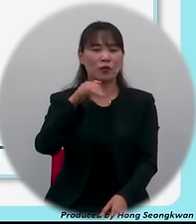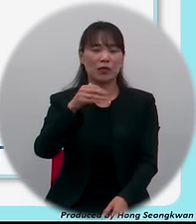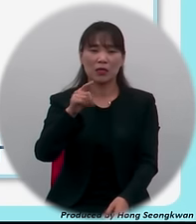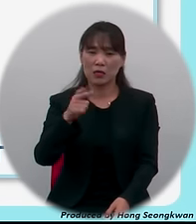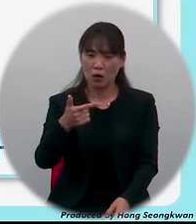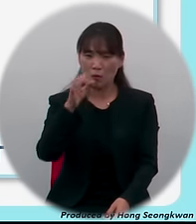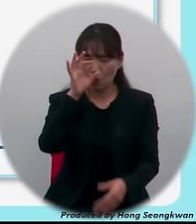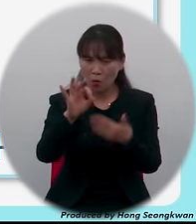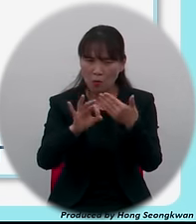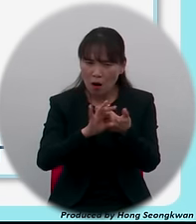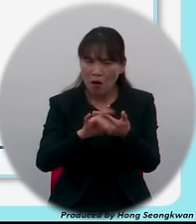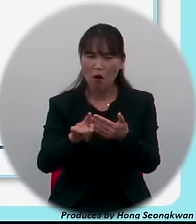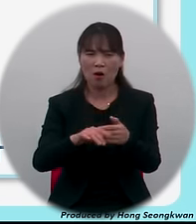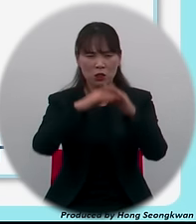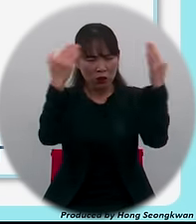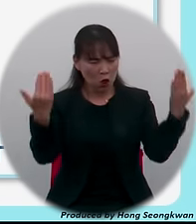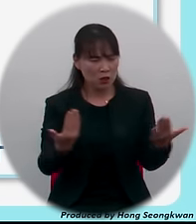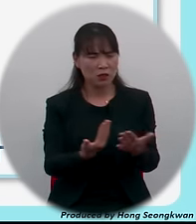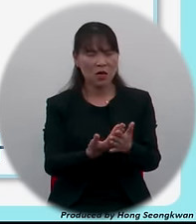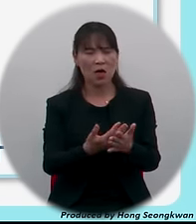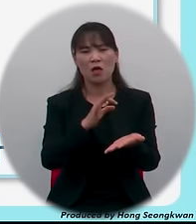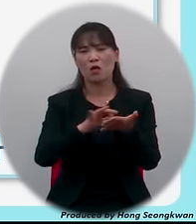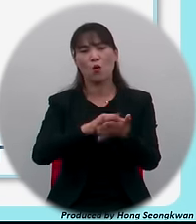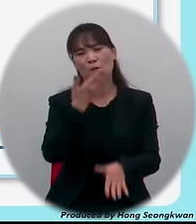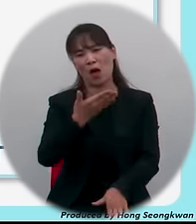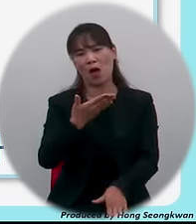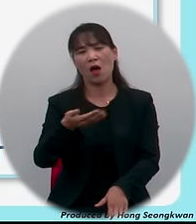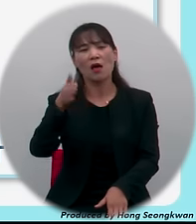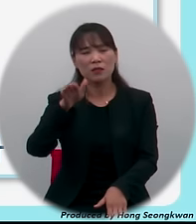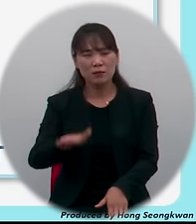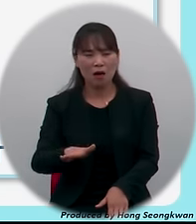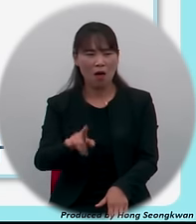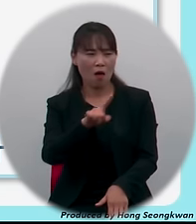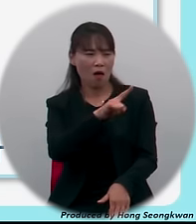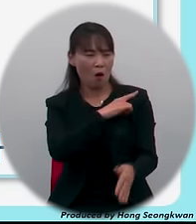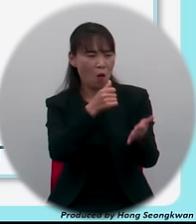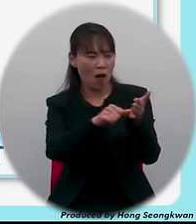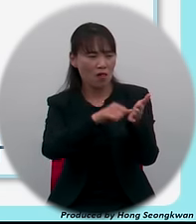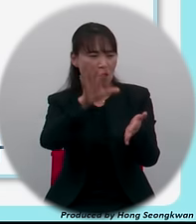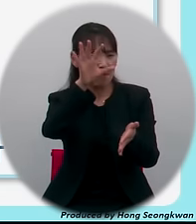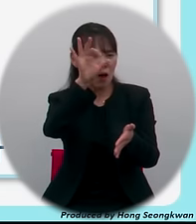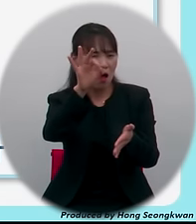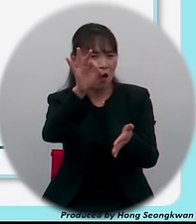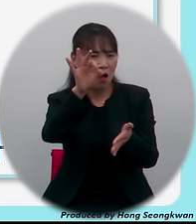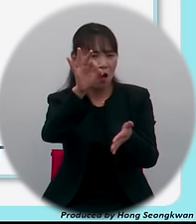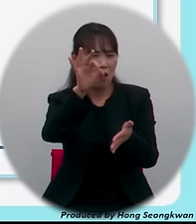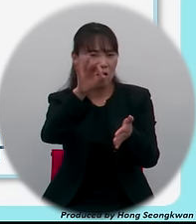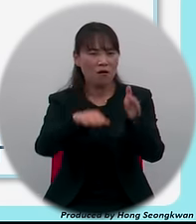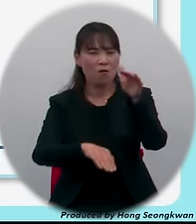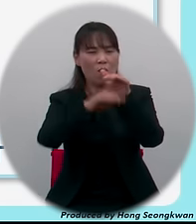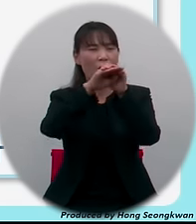있거든요 예를 들면이 쿠키런 킹덤이 아는 게임은 아이템 스토어에 들어가면 전체 이용가 게임임에도 불구하고